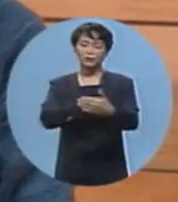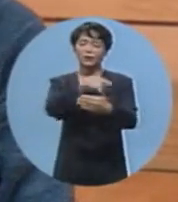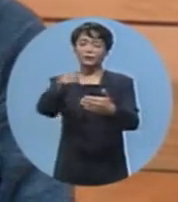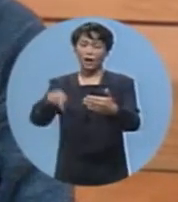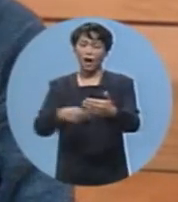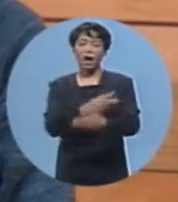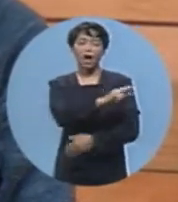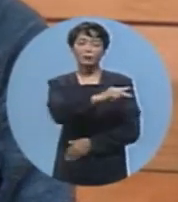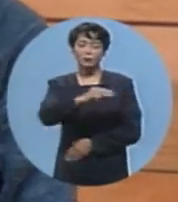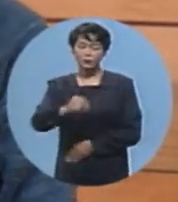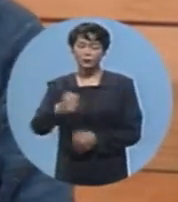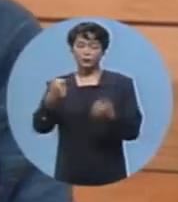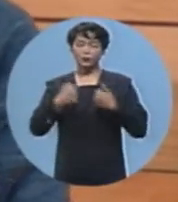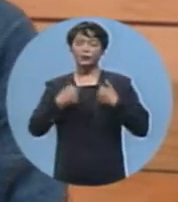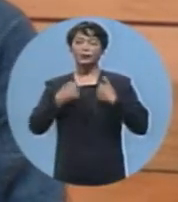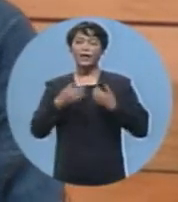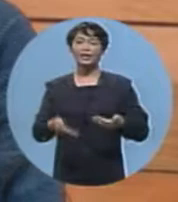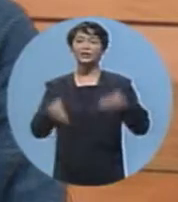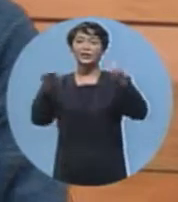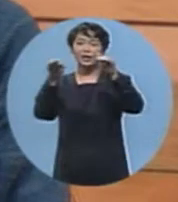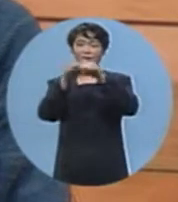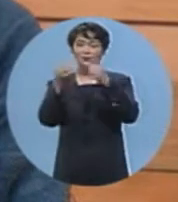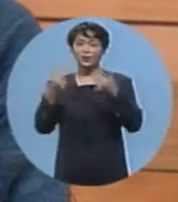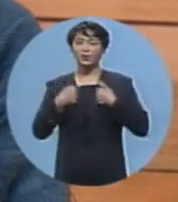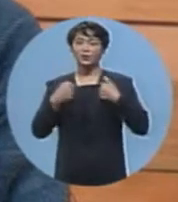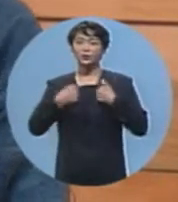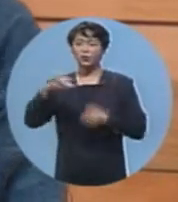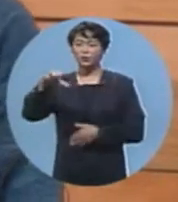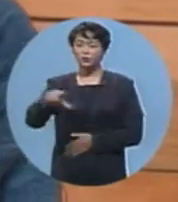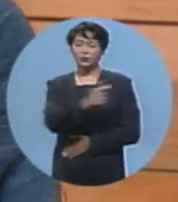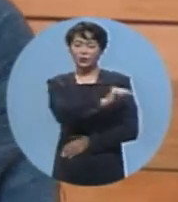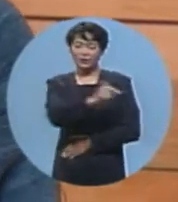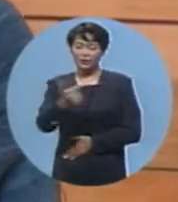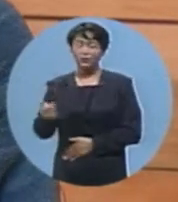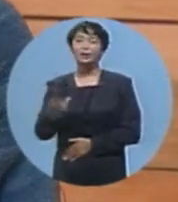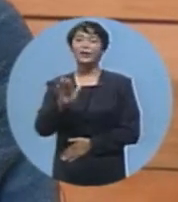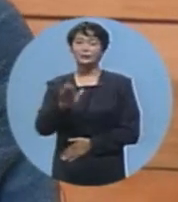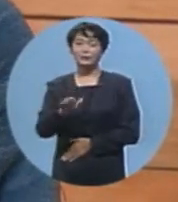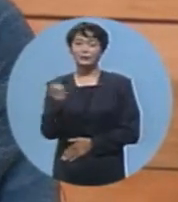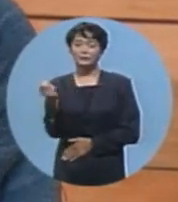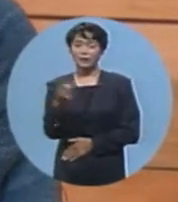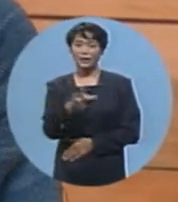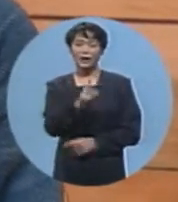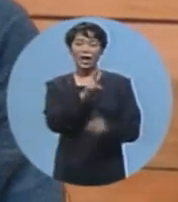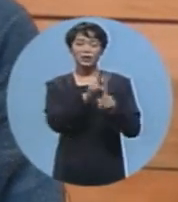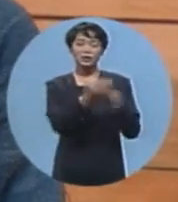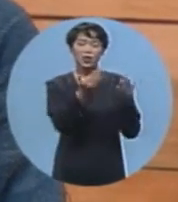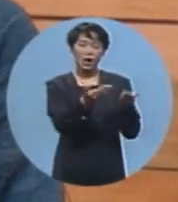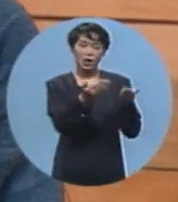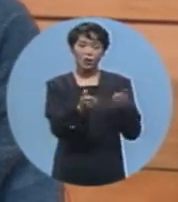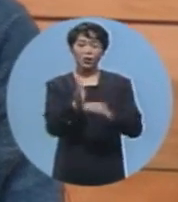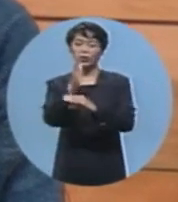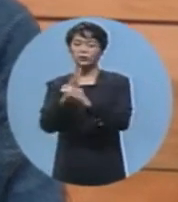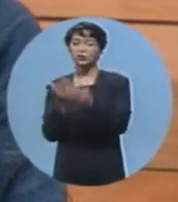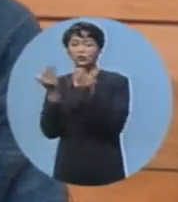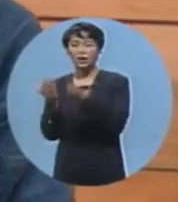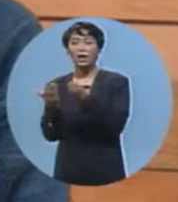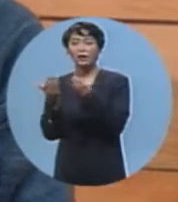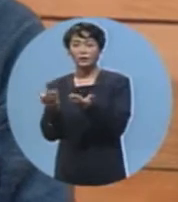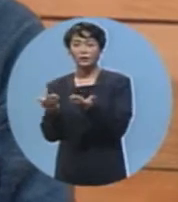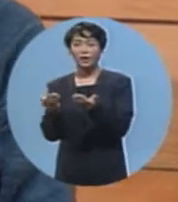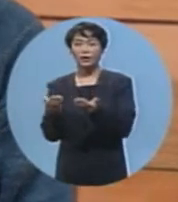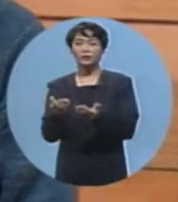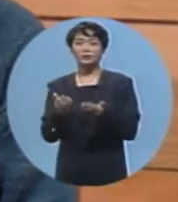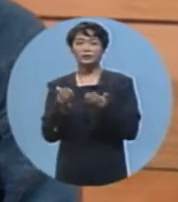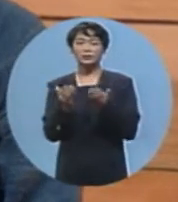育館、運動場、数多くのそういった施設があります。また小学校中学校では学校開放ってんで、運動